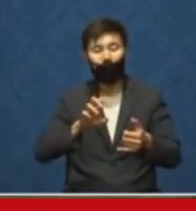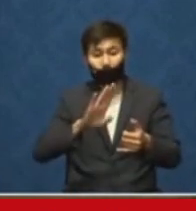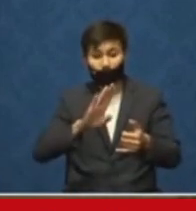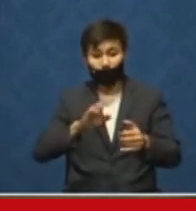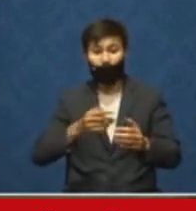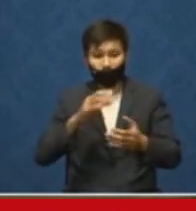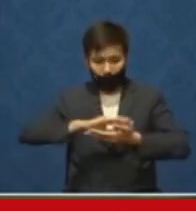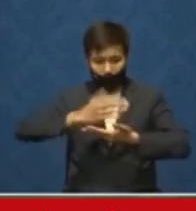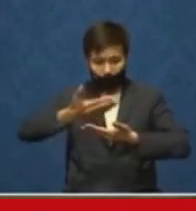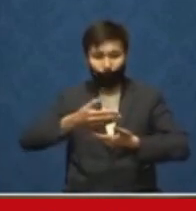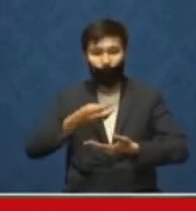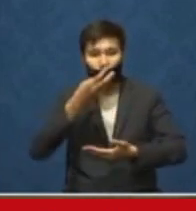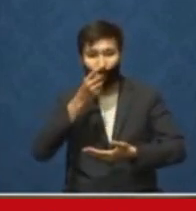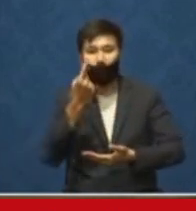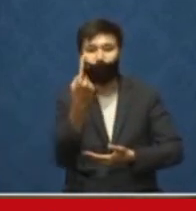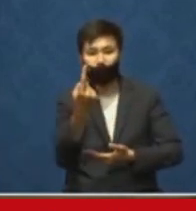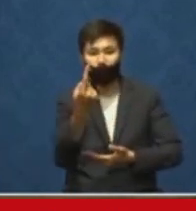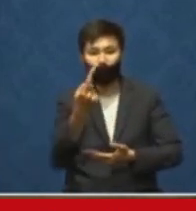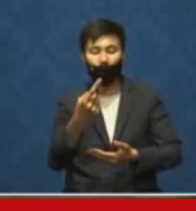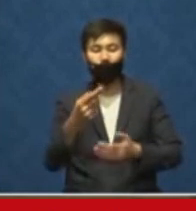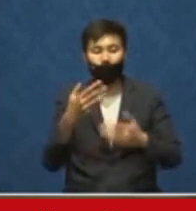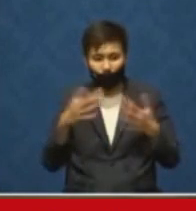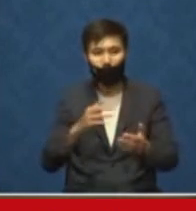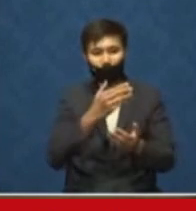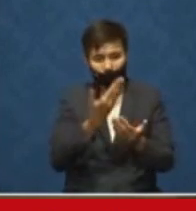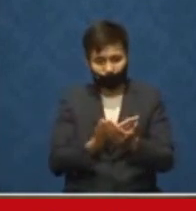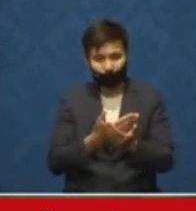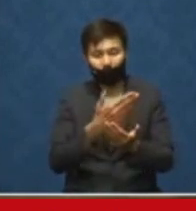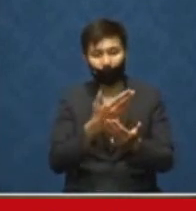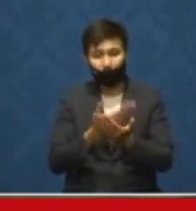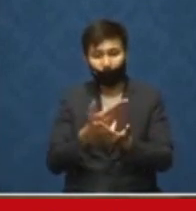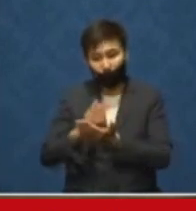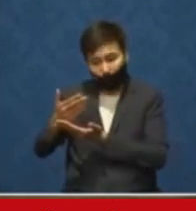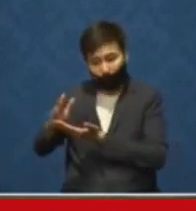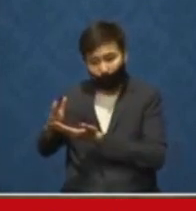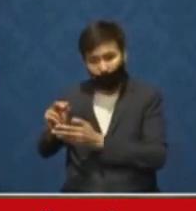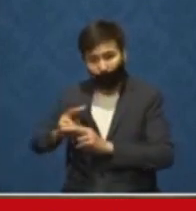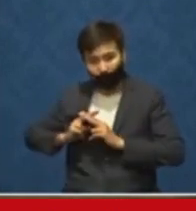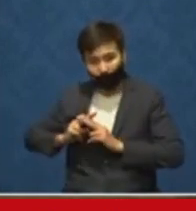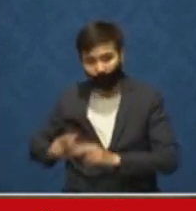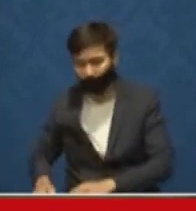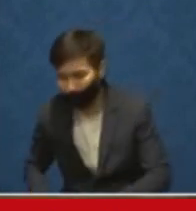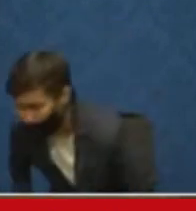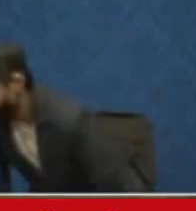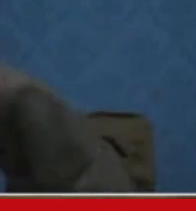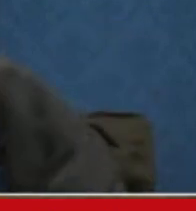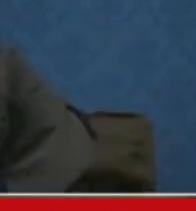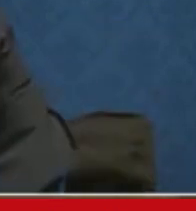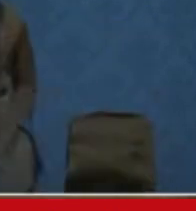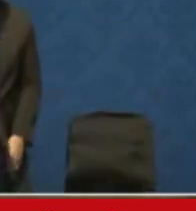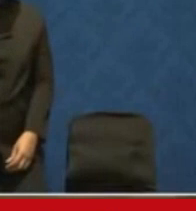ได้จริงๆเนี่ยเงิน 400บาทกับมีข้าวกล่องโอ๊ยโอ๊ยแบบนี้มันก็ได้ 40%